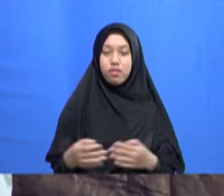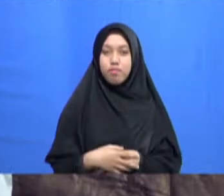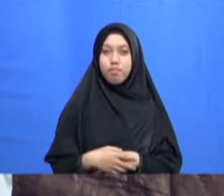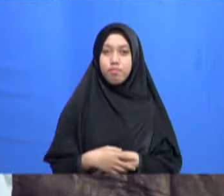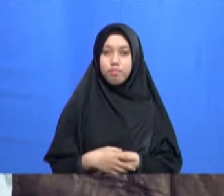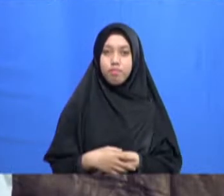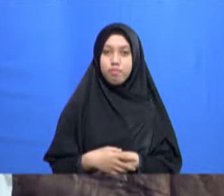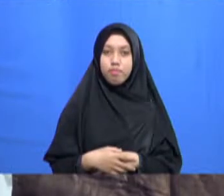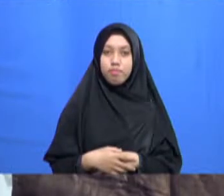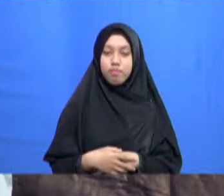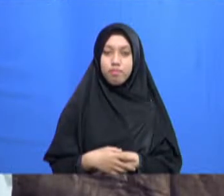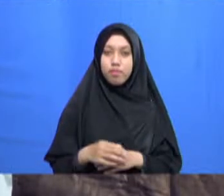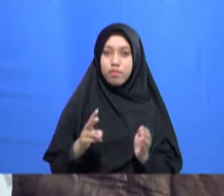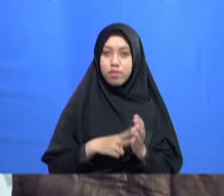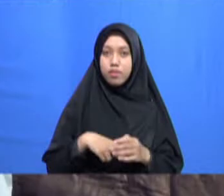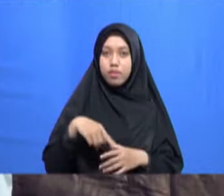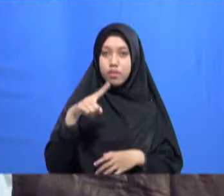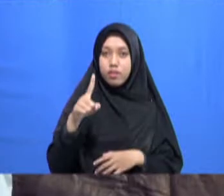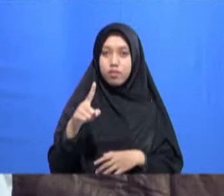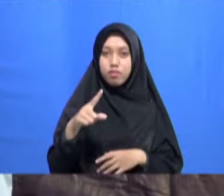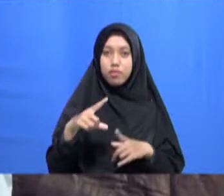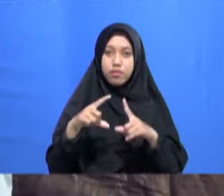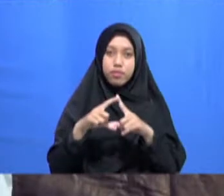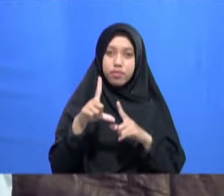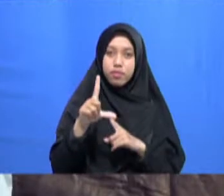Nomor urut 1, Al-Mahdi dengan